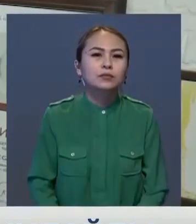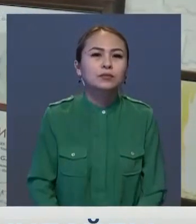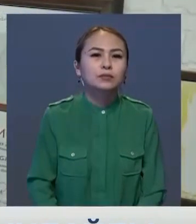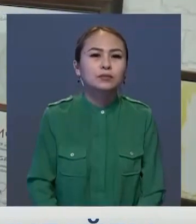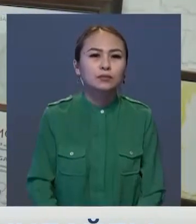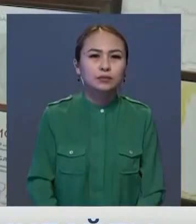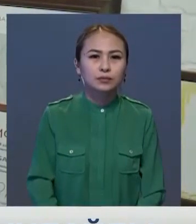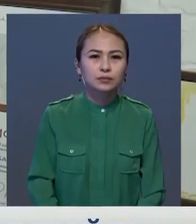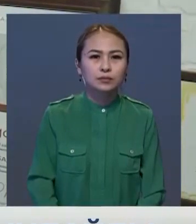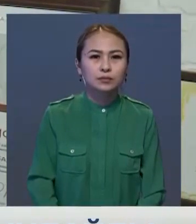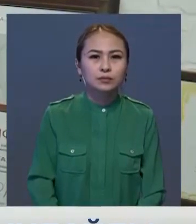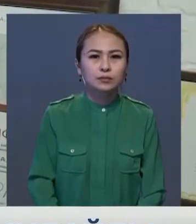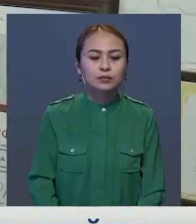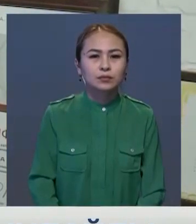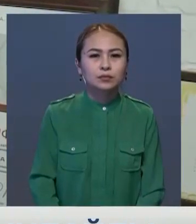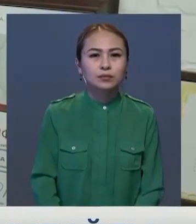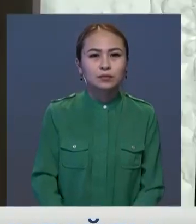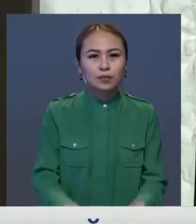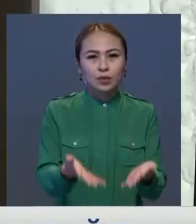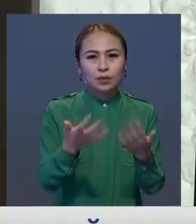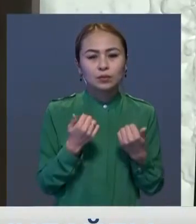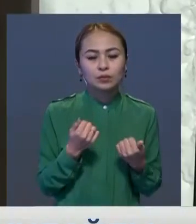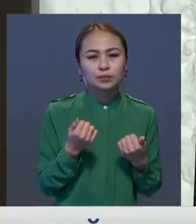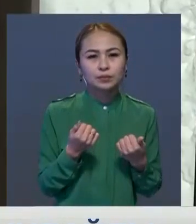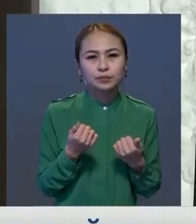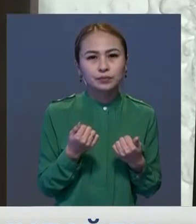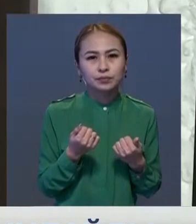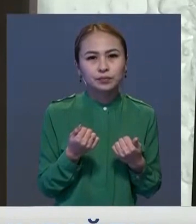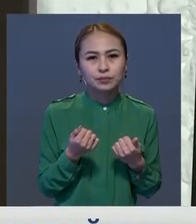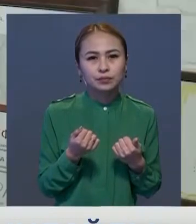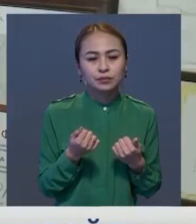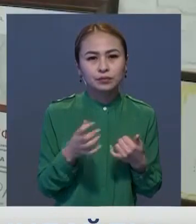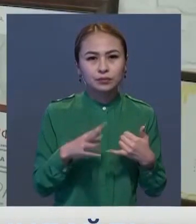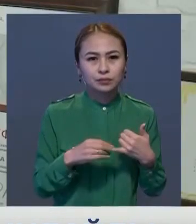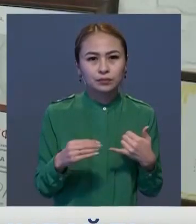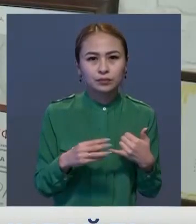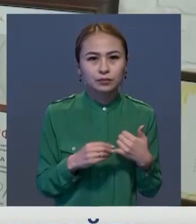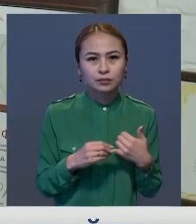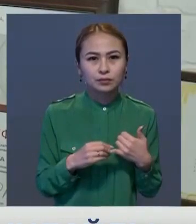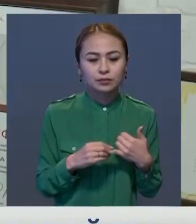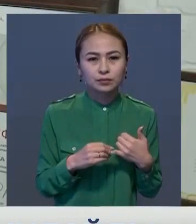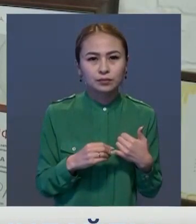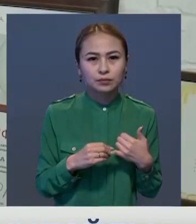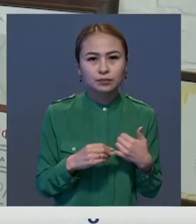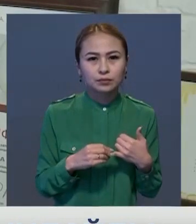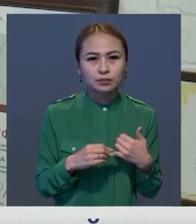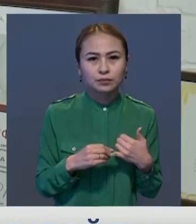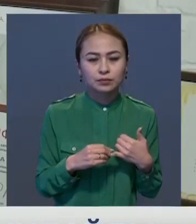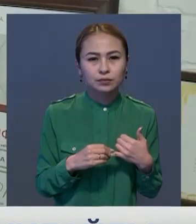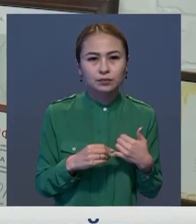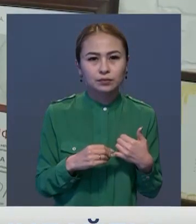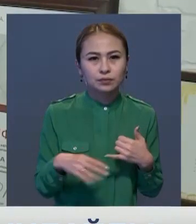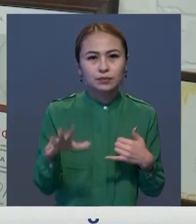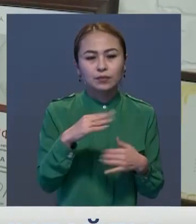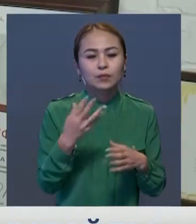и финансирование, и тогда вот был Аким Бейбут Бакирович Томков, они поддержали наш проект